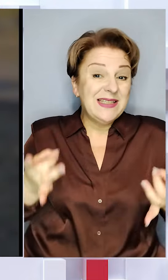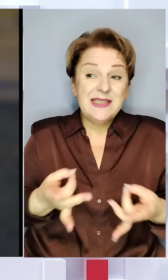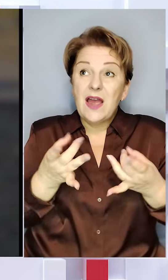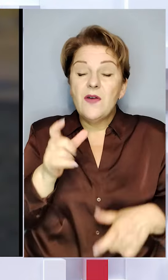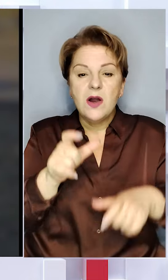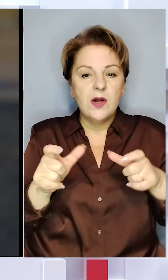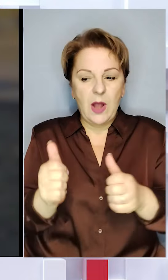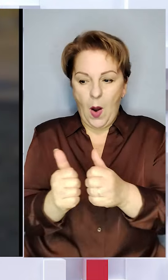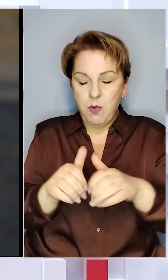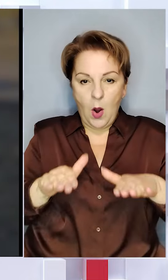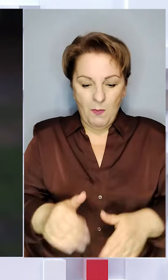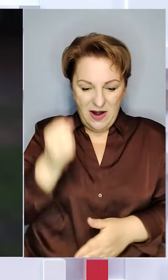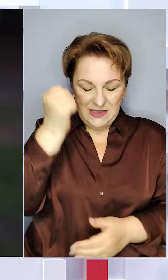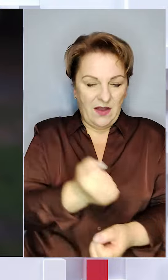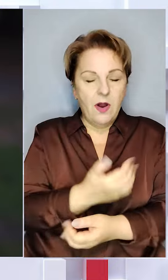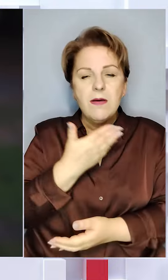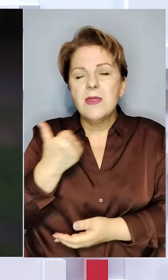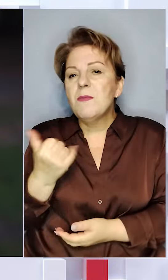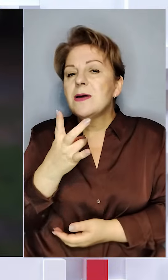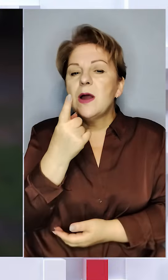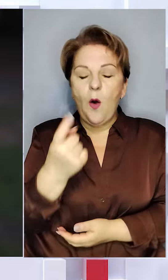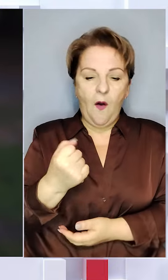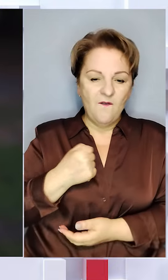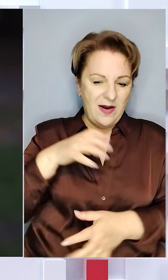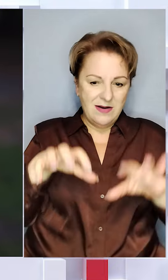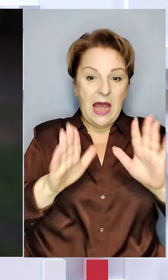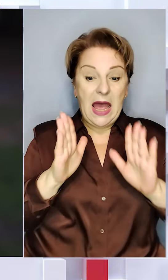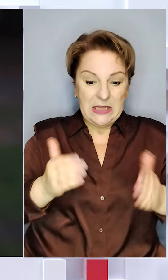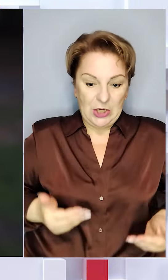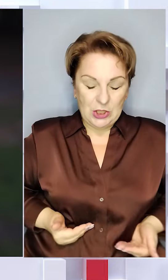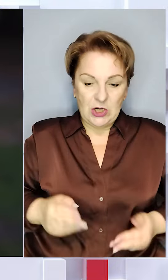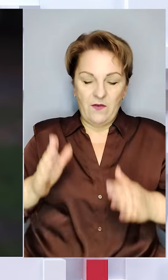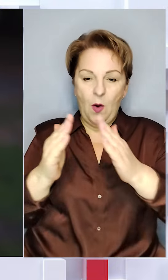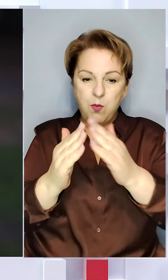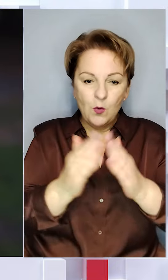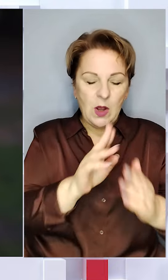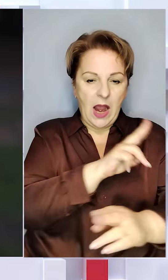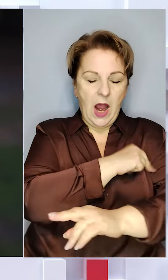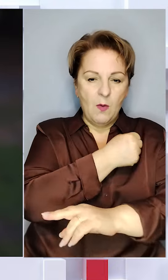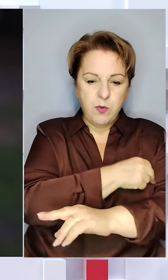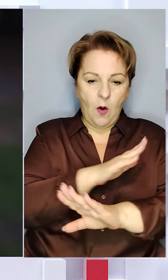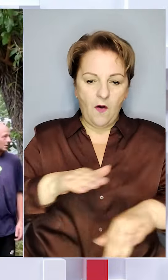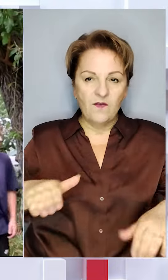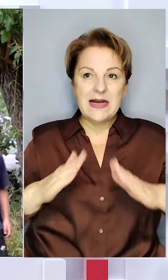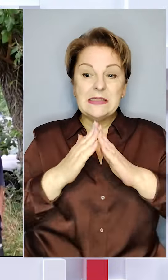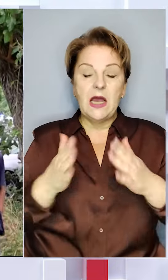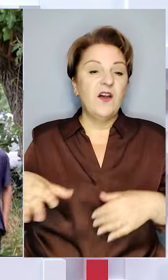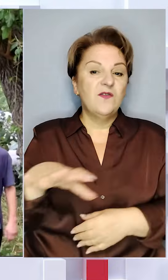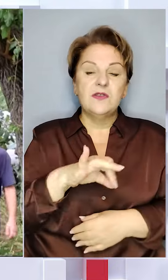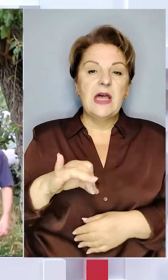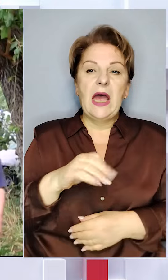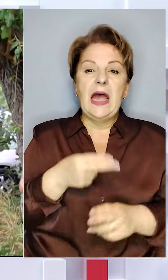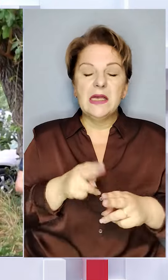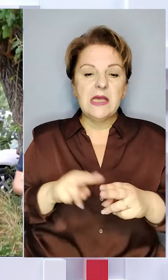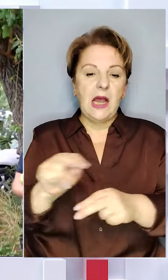по цивільних, адже поруч із місцем влучання немає жодного військового об'єкта, лише житлові будинки, поліклініка і дитсадок. І усе це